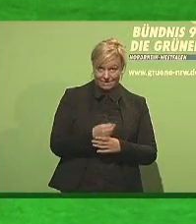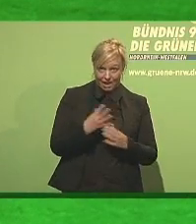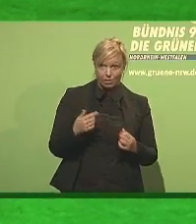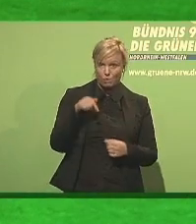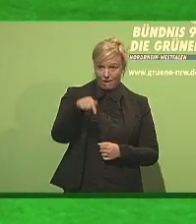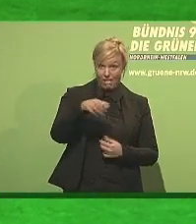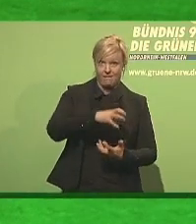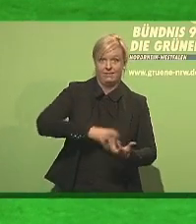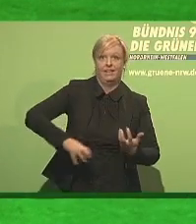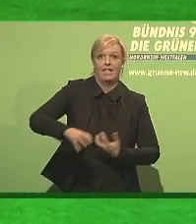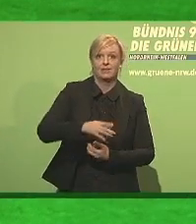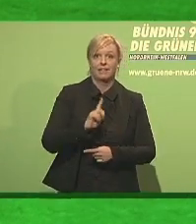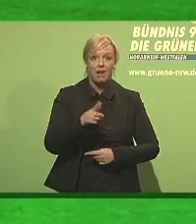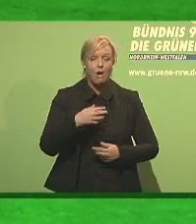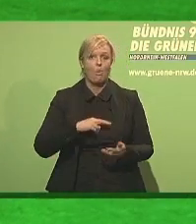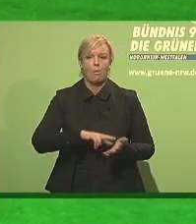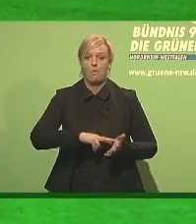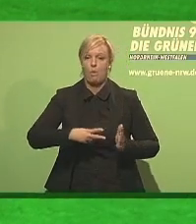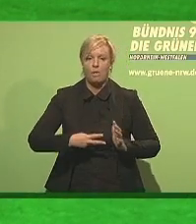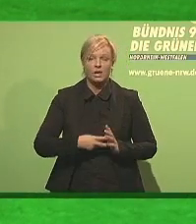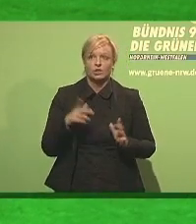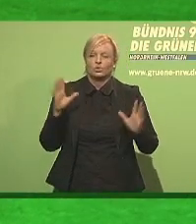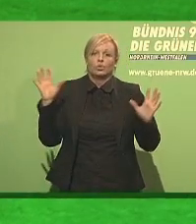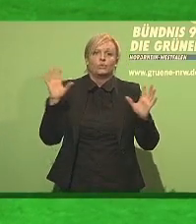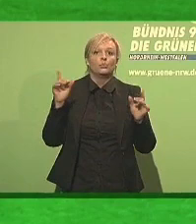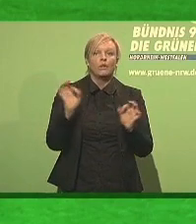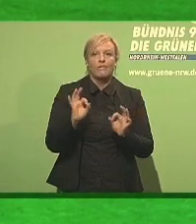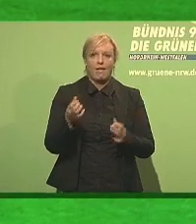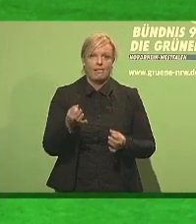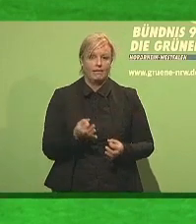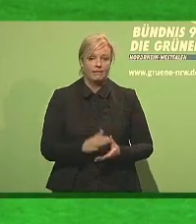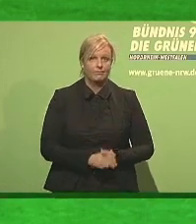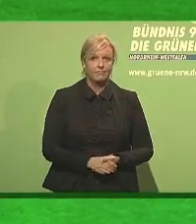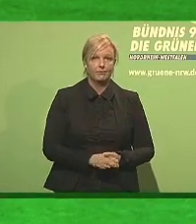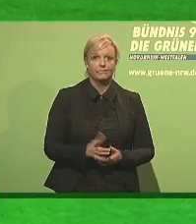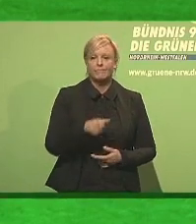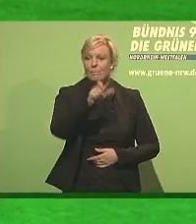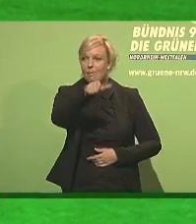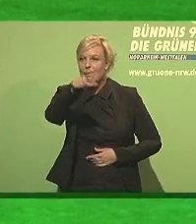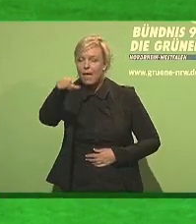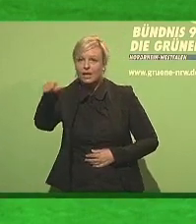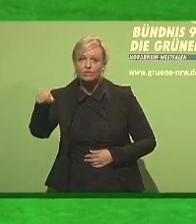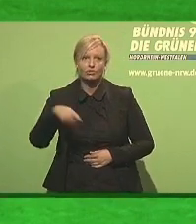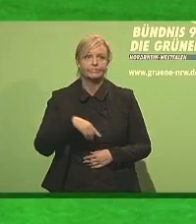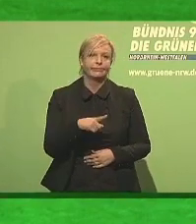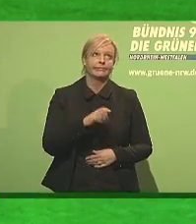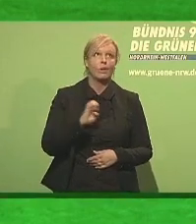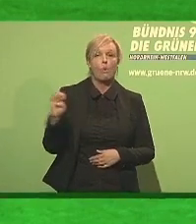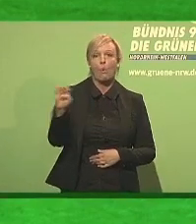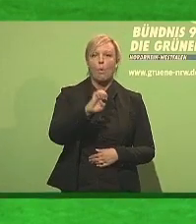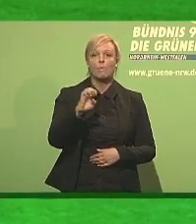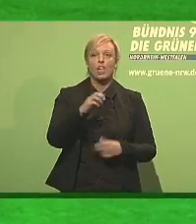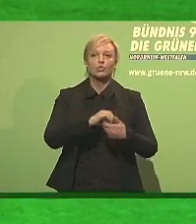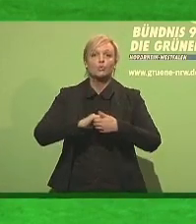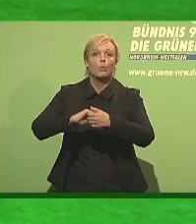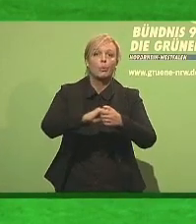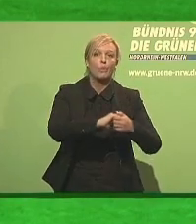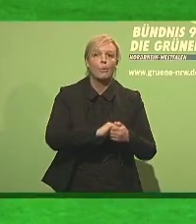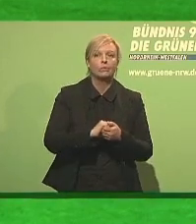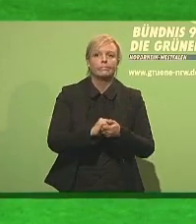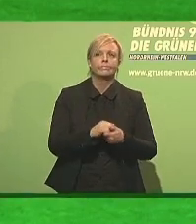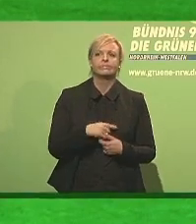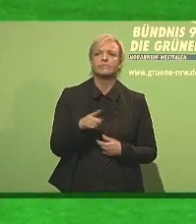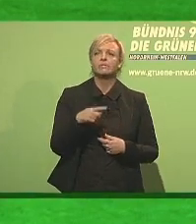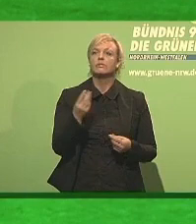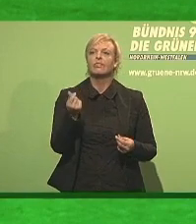Krise auch zur politischen Erschütterung geworden ist. Wie immer mehr Menschen die Europäische Union nur noch aus der Brille betrachten, was kostet sie